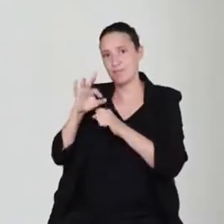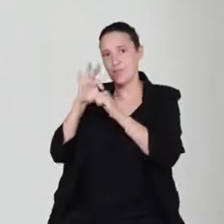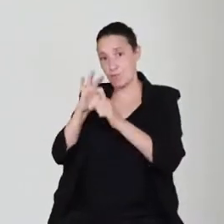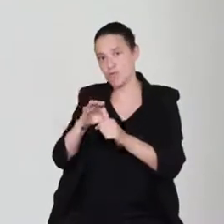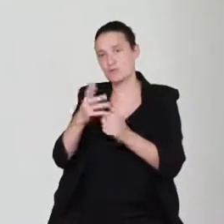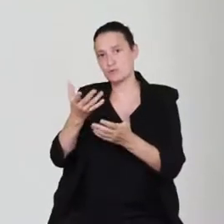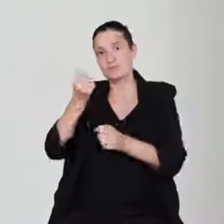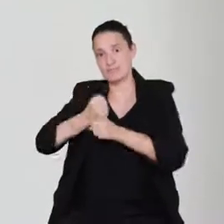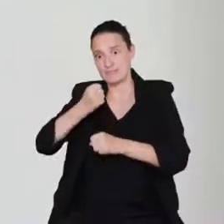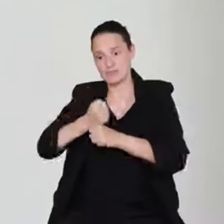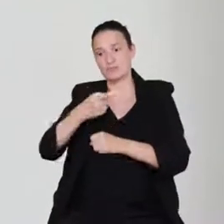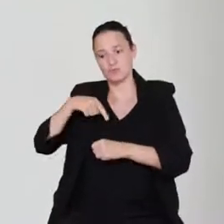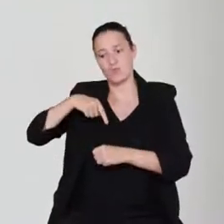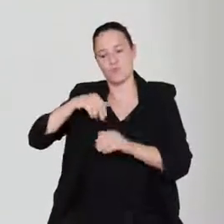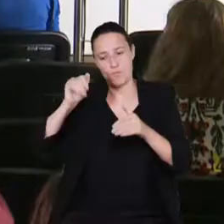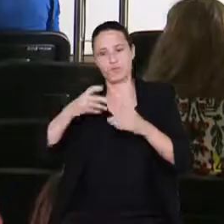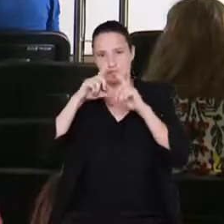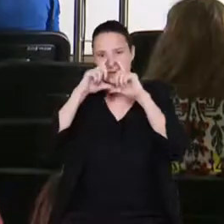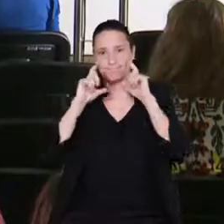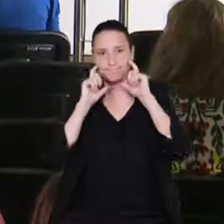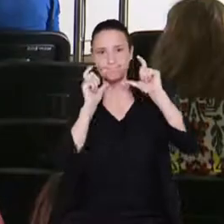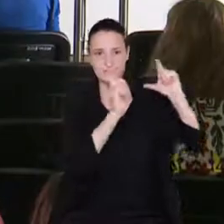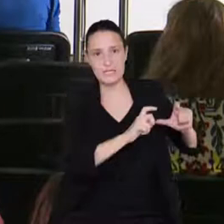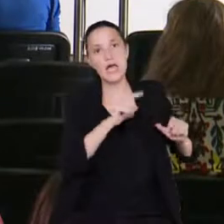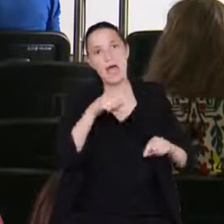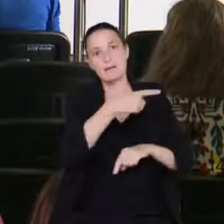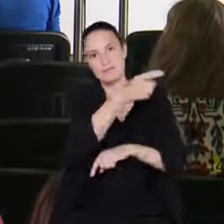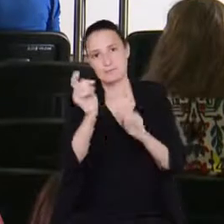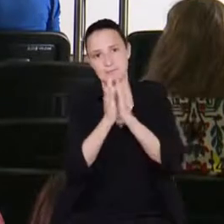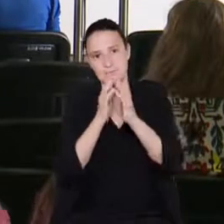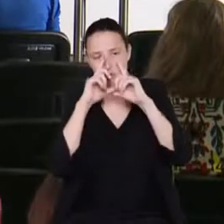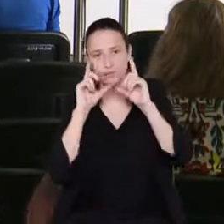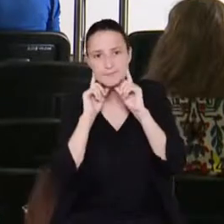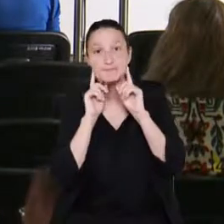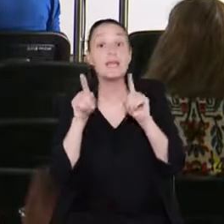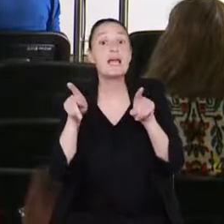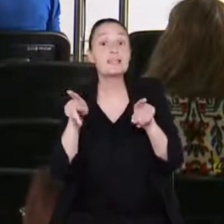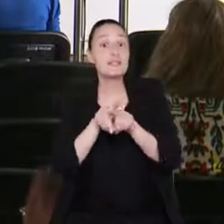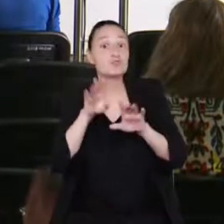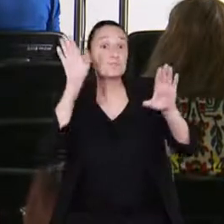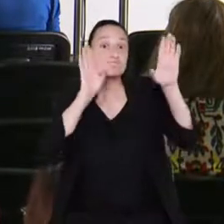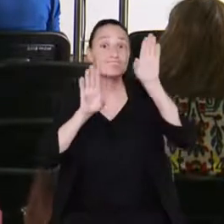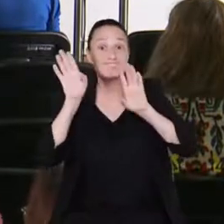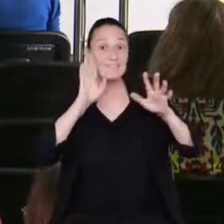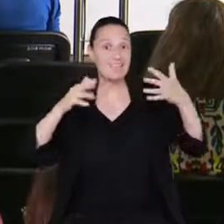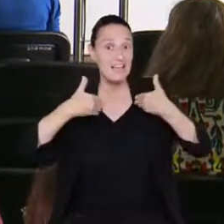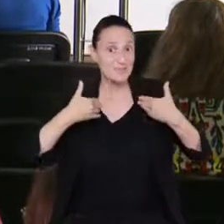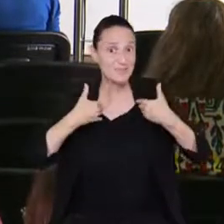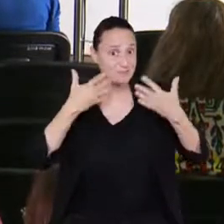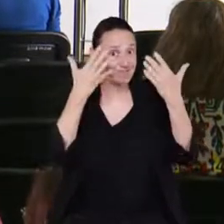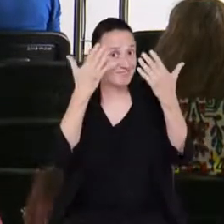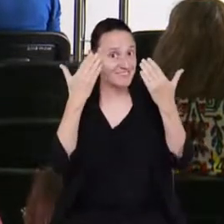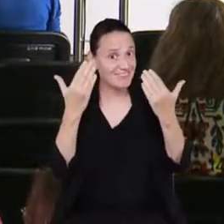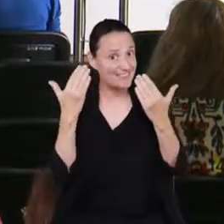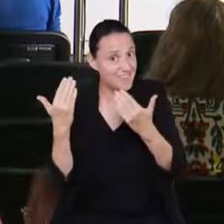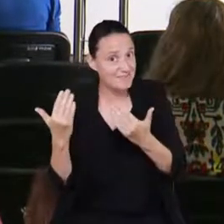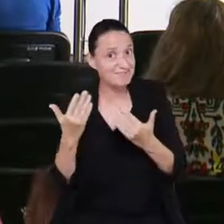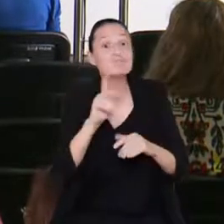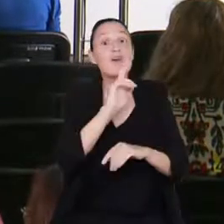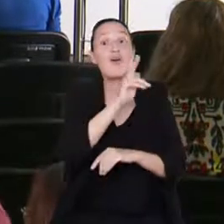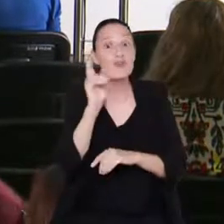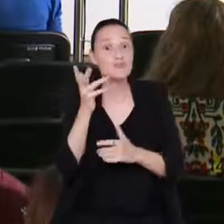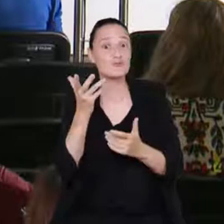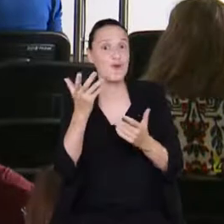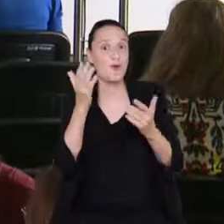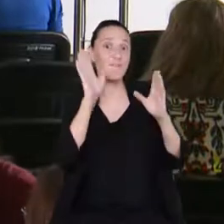role służbowe. Streaming jest również na Facebooku na żywo. Witamy wszystkich, którzy oglądają